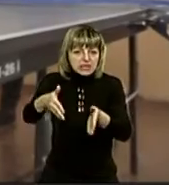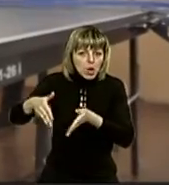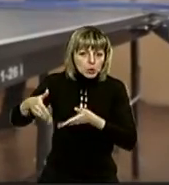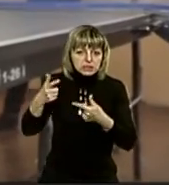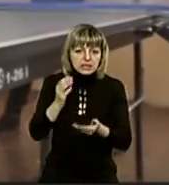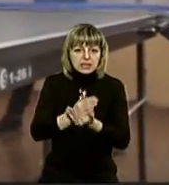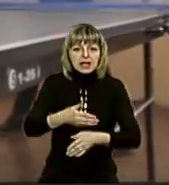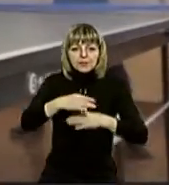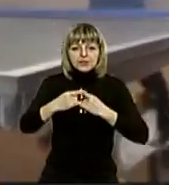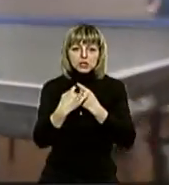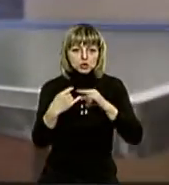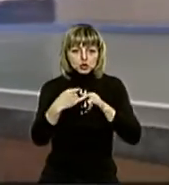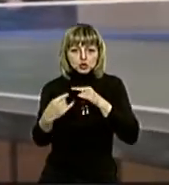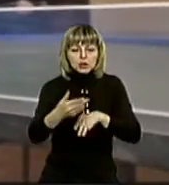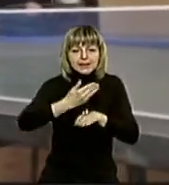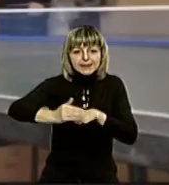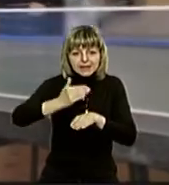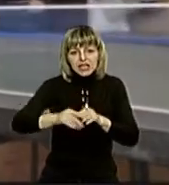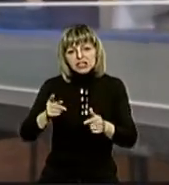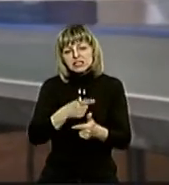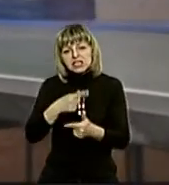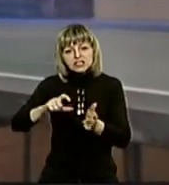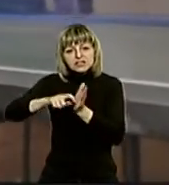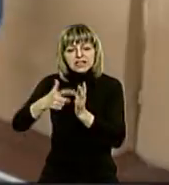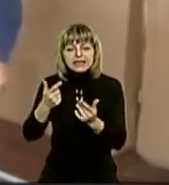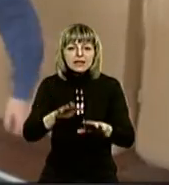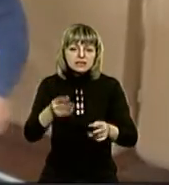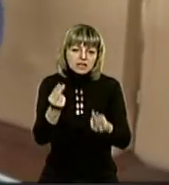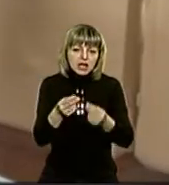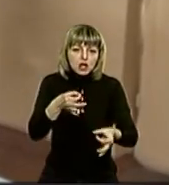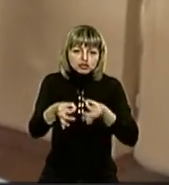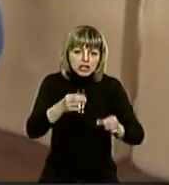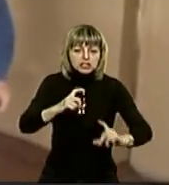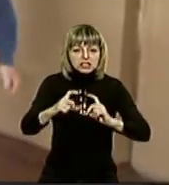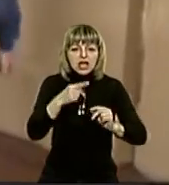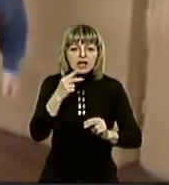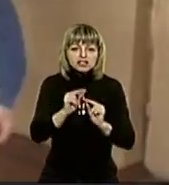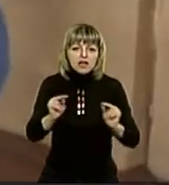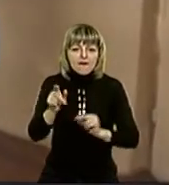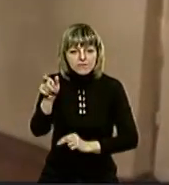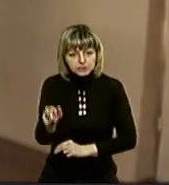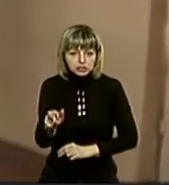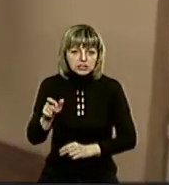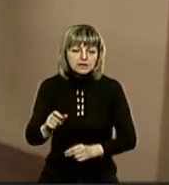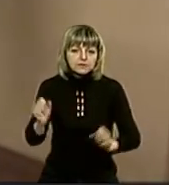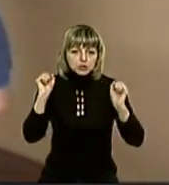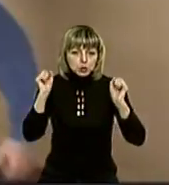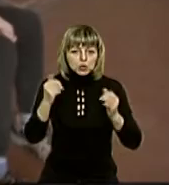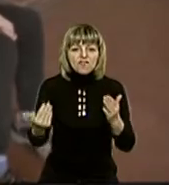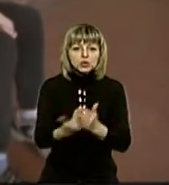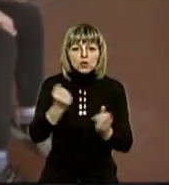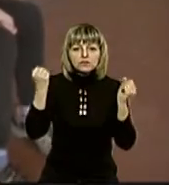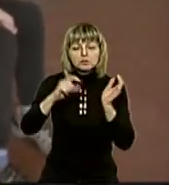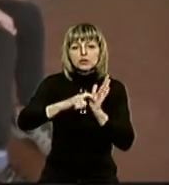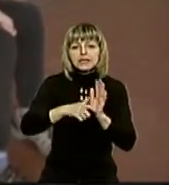де стоять тенісні столи, чи в класах, де діти грають у шахи та шашки, каже вчитель фізкультури Олександр Курдунов. В оновленому